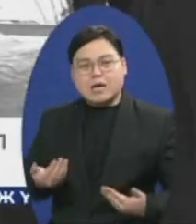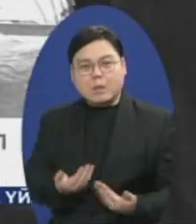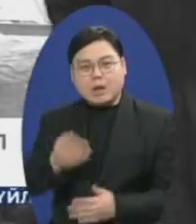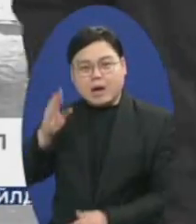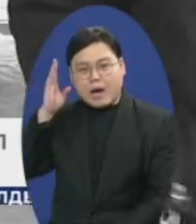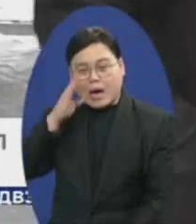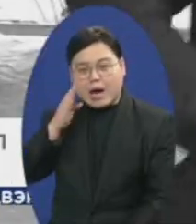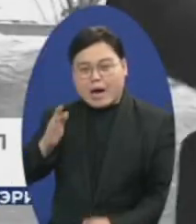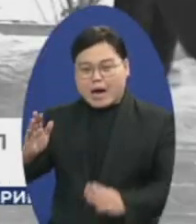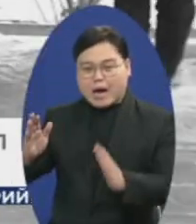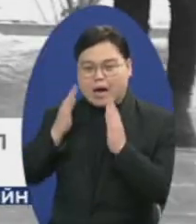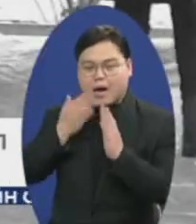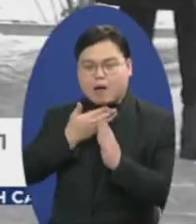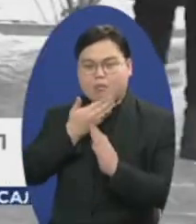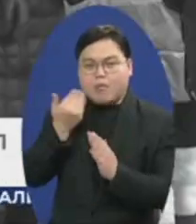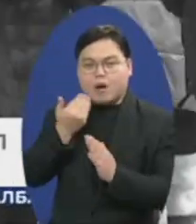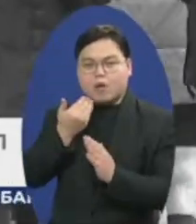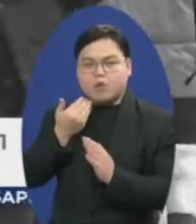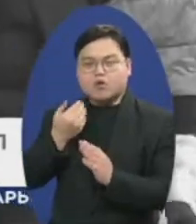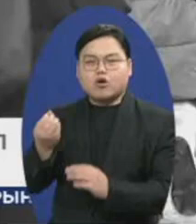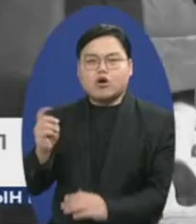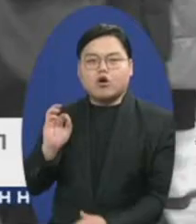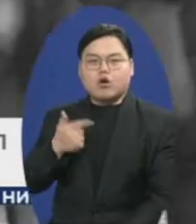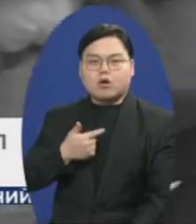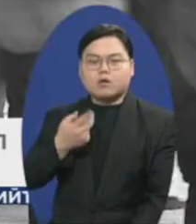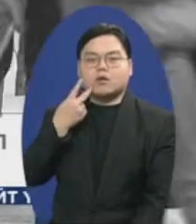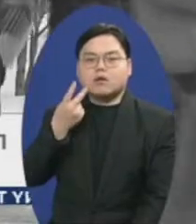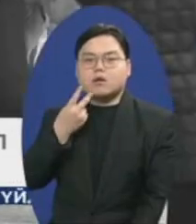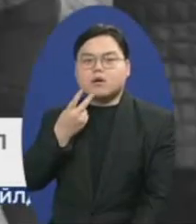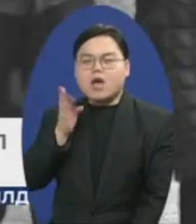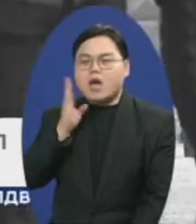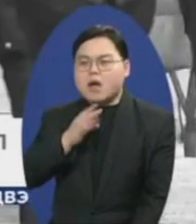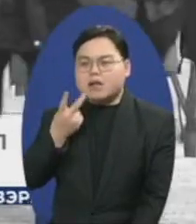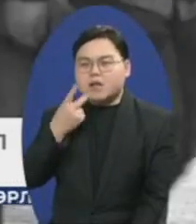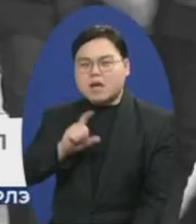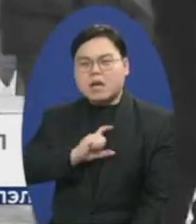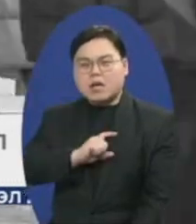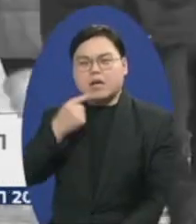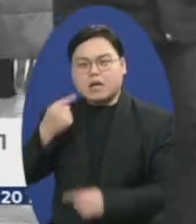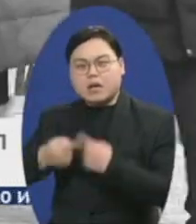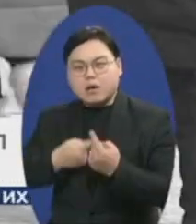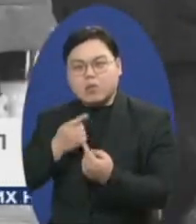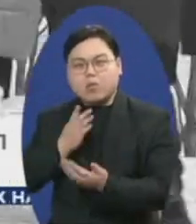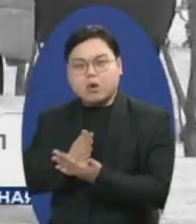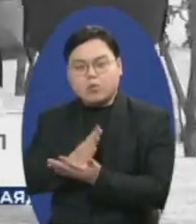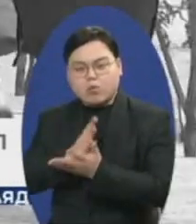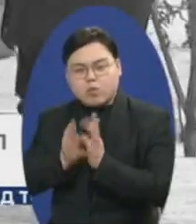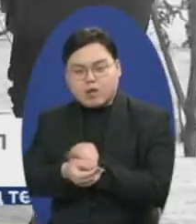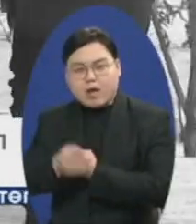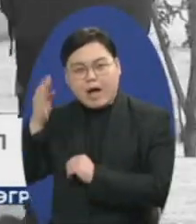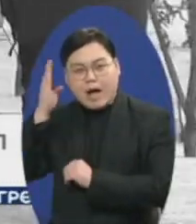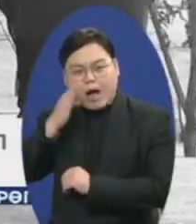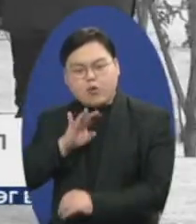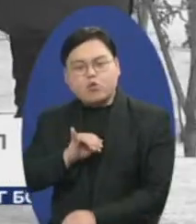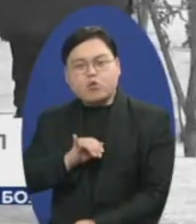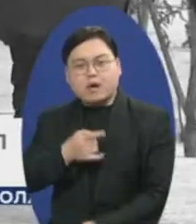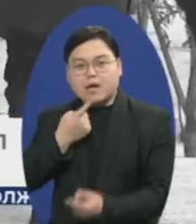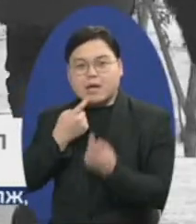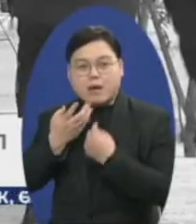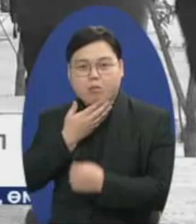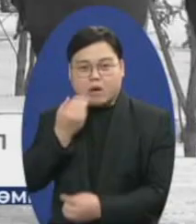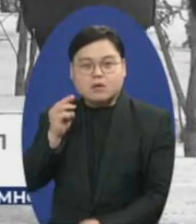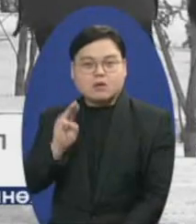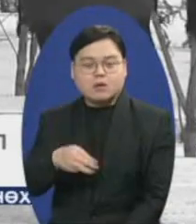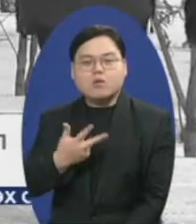нийгмийн нэг давхрах бий болсны ганцхан жишээ. Бид өрх толгойлсон ээжүүдийн эрхийг ярдгаас эцгийн талаар тэр бүр асуудал хөндөд байдаггүй. 3 хүртэлх